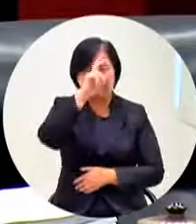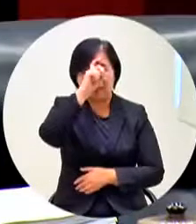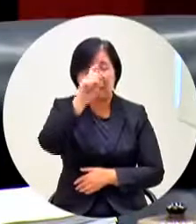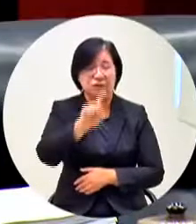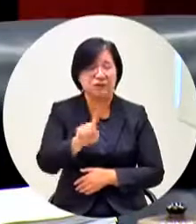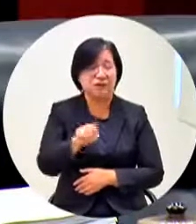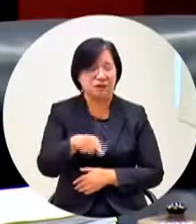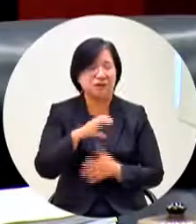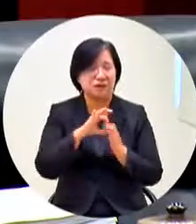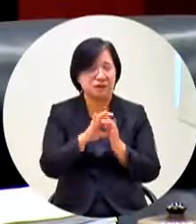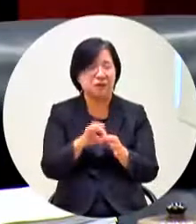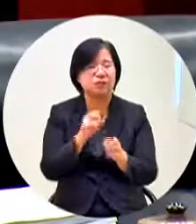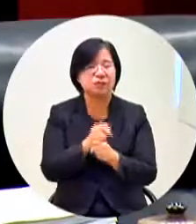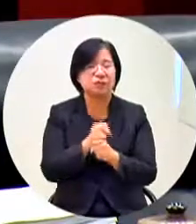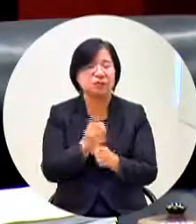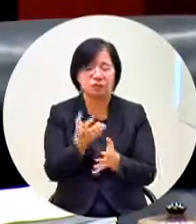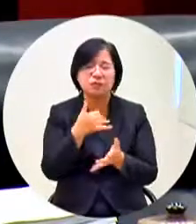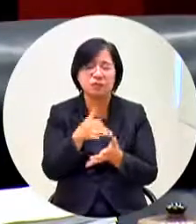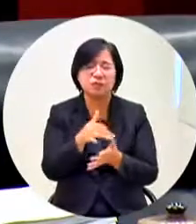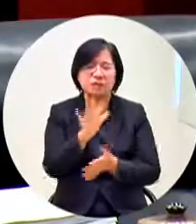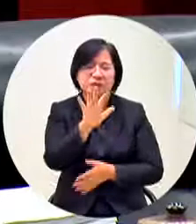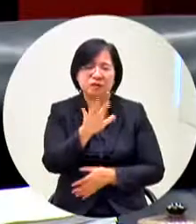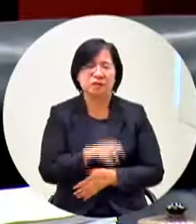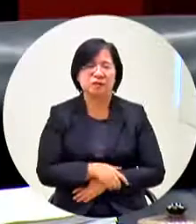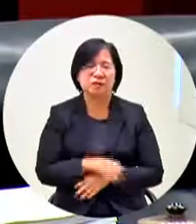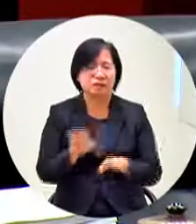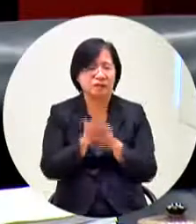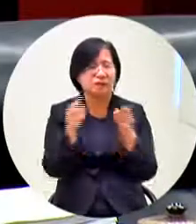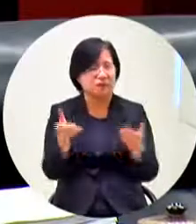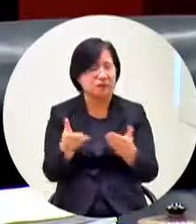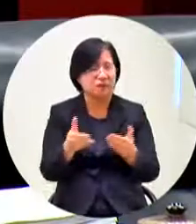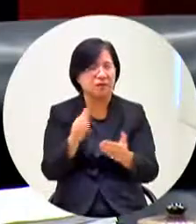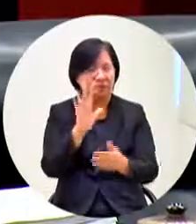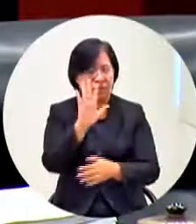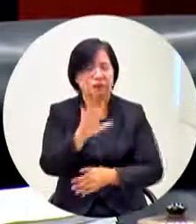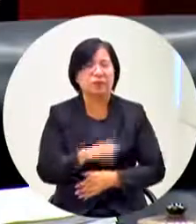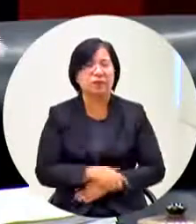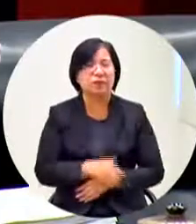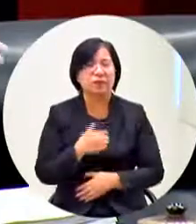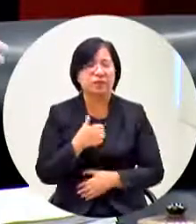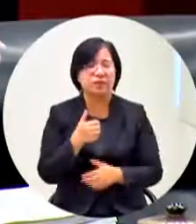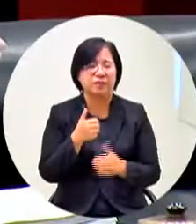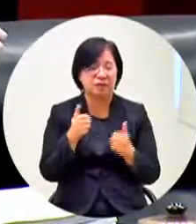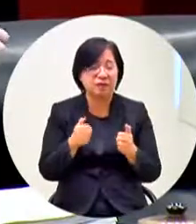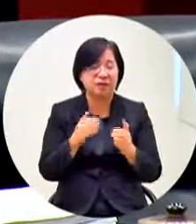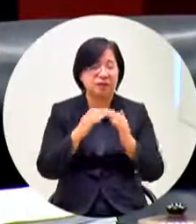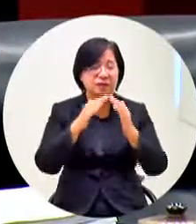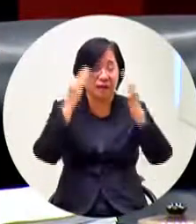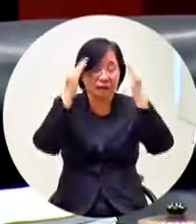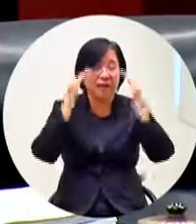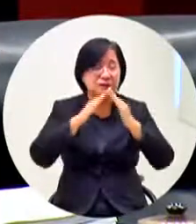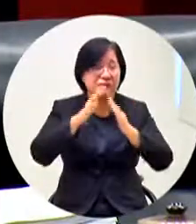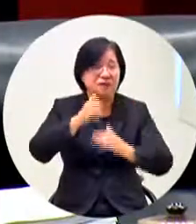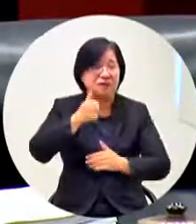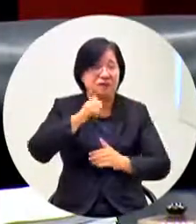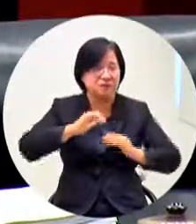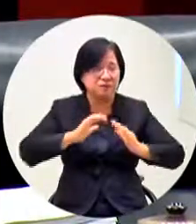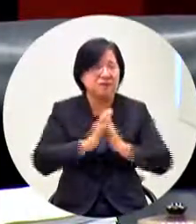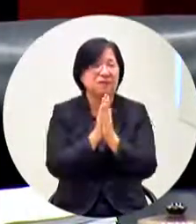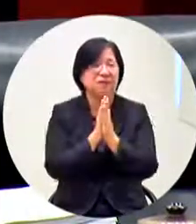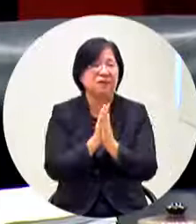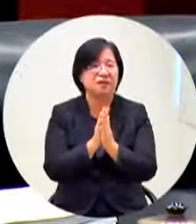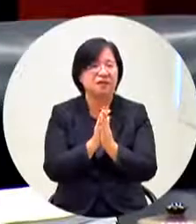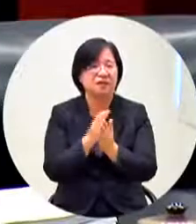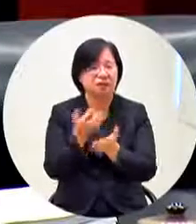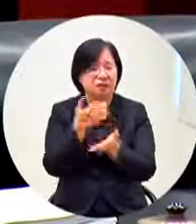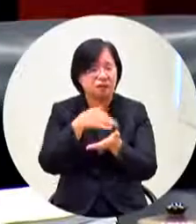延续性的工作，预算也都有了，已经也开工了，我们非常感谢韩市长，他们很快的动作就有了，但是后续拜